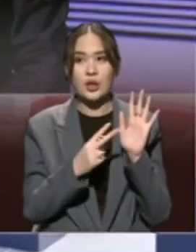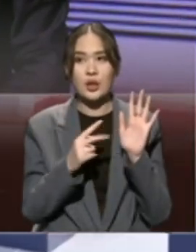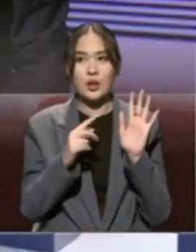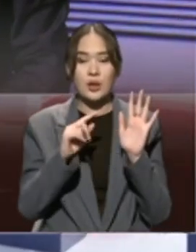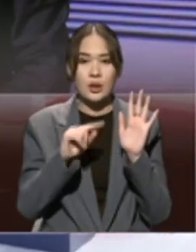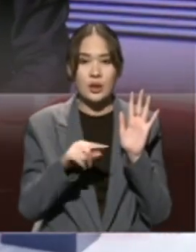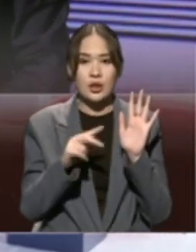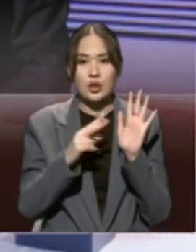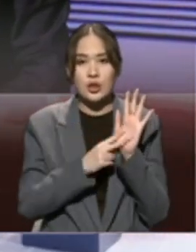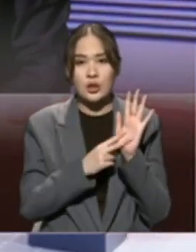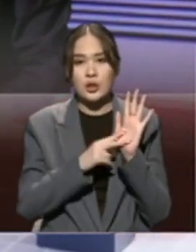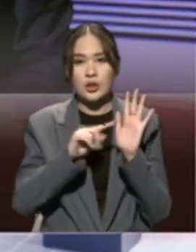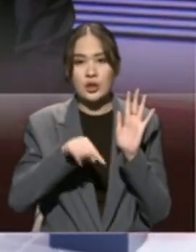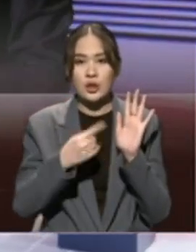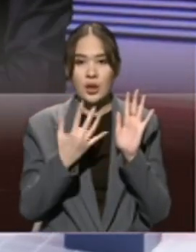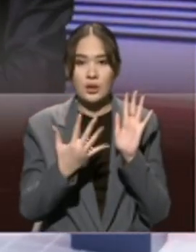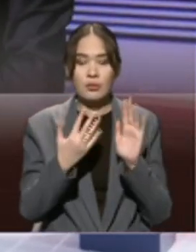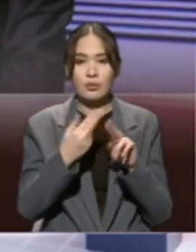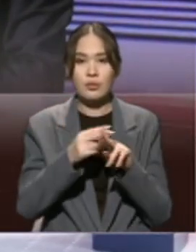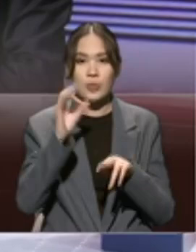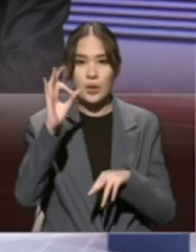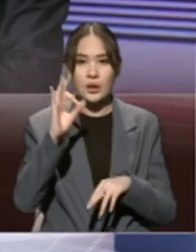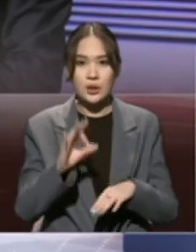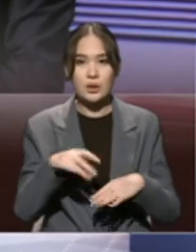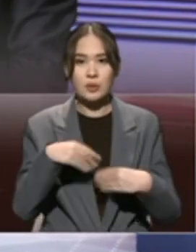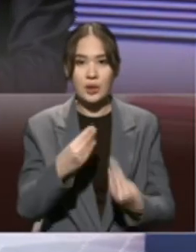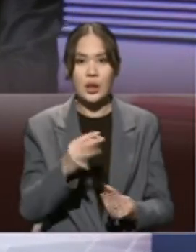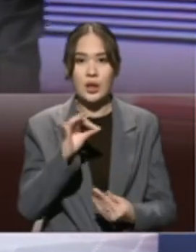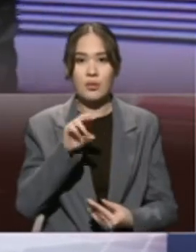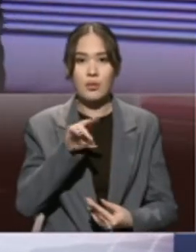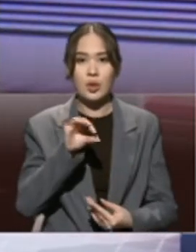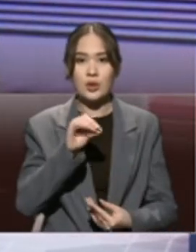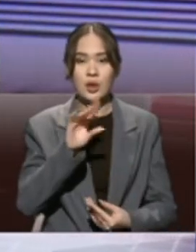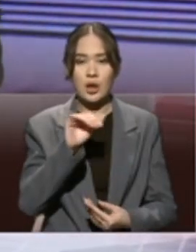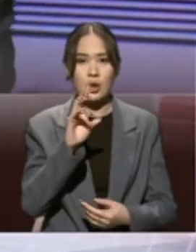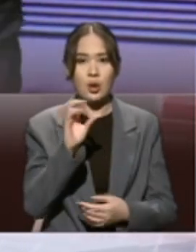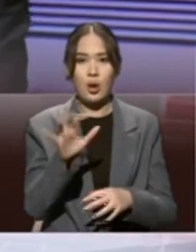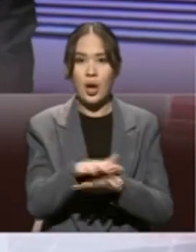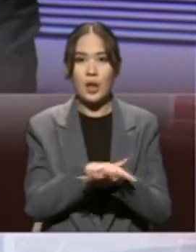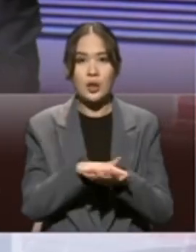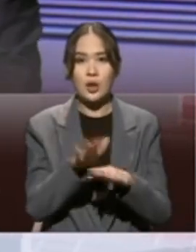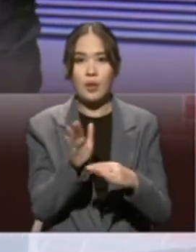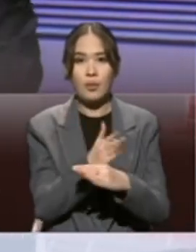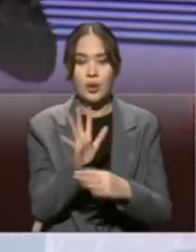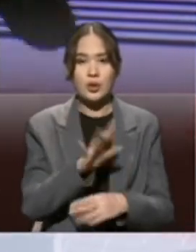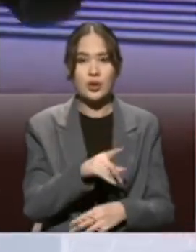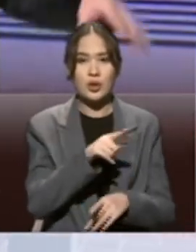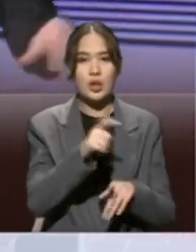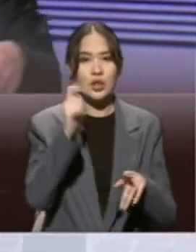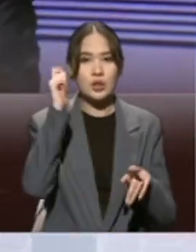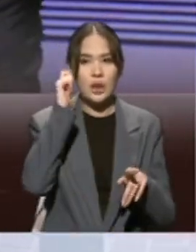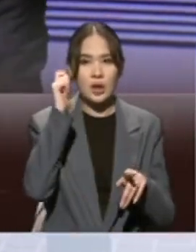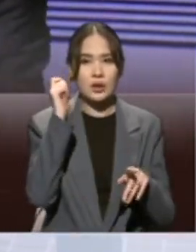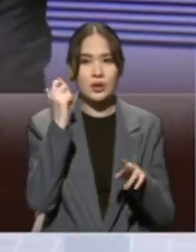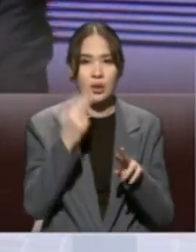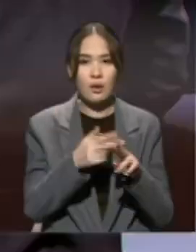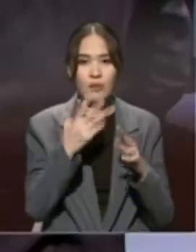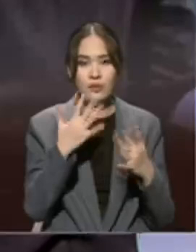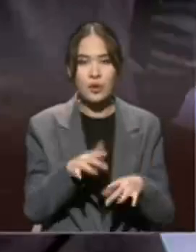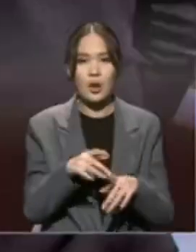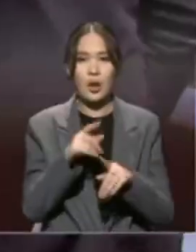7-7.5%-пен беріледі оларда да ипотека. Бірақ ол жерде халықты бөлмейді. Сен жасың мынандай, студент